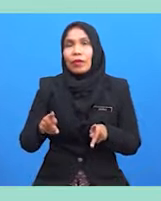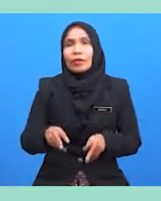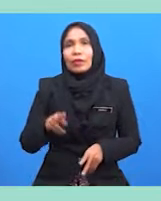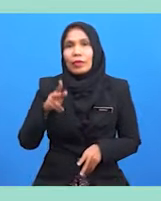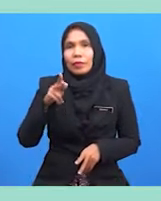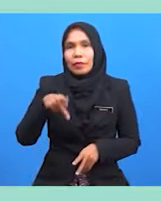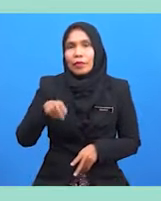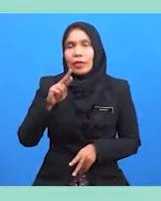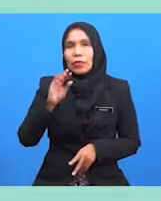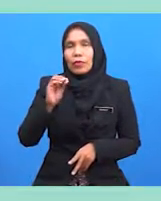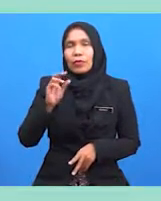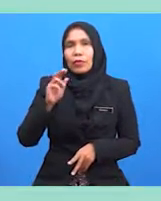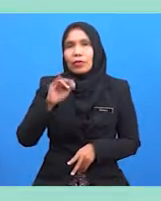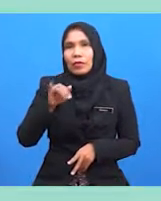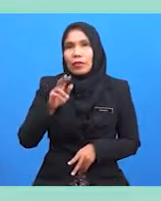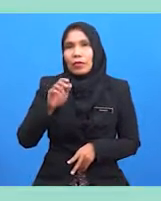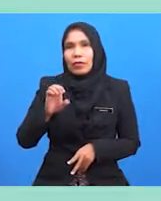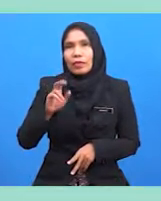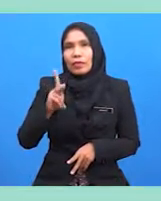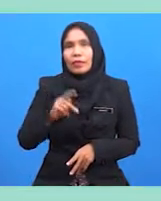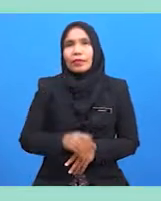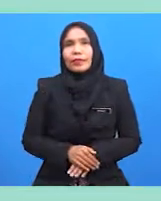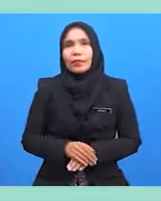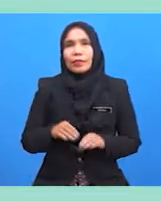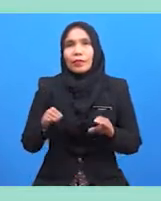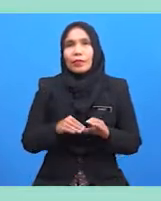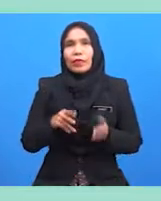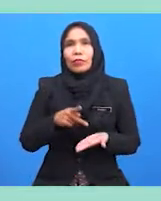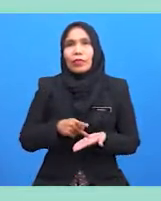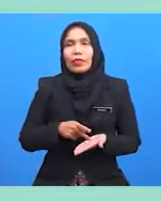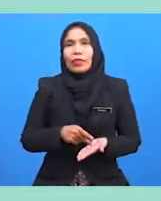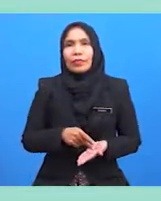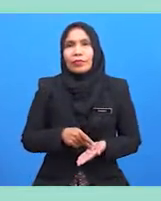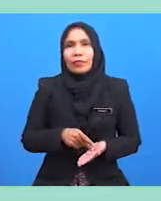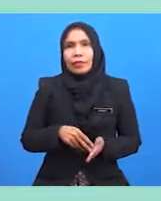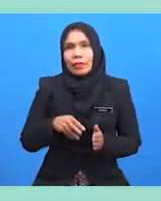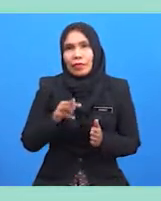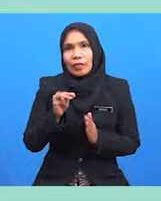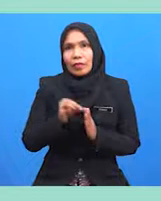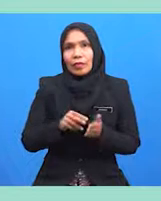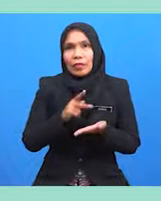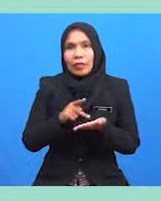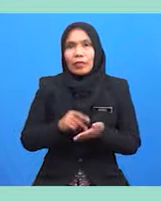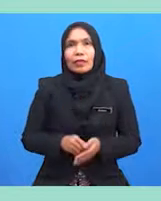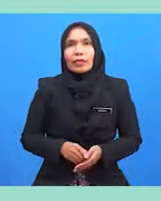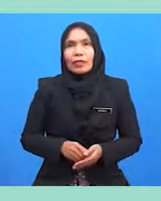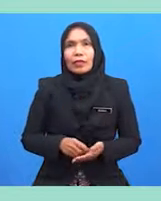Bank Pusat juga mengkaji cadangan projek pelaburan dan memberi nasihat yang